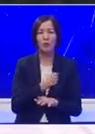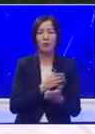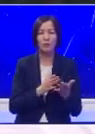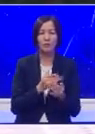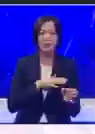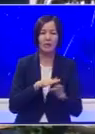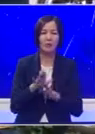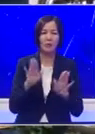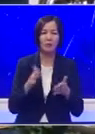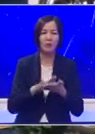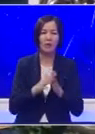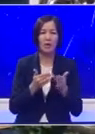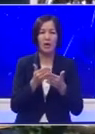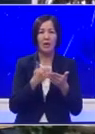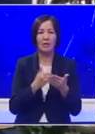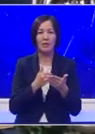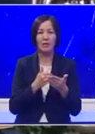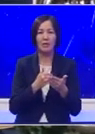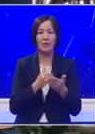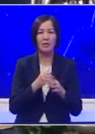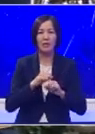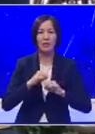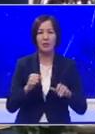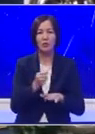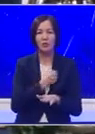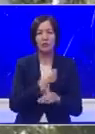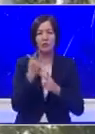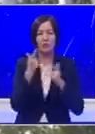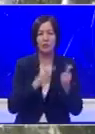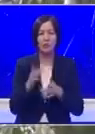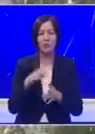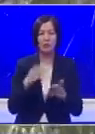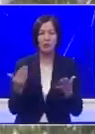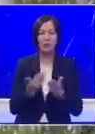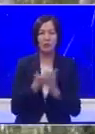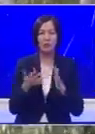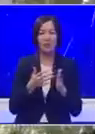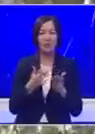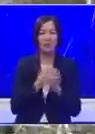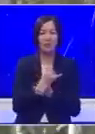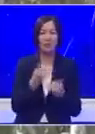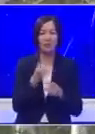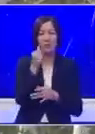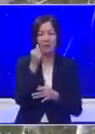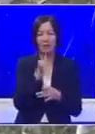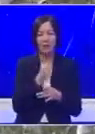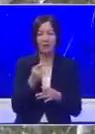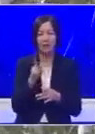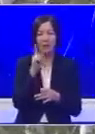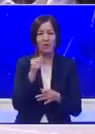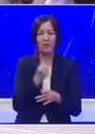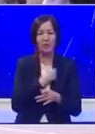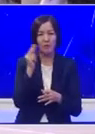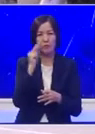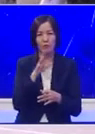ететін және төтенше жағдайлардың алдын алатын ер жүрек сарбаздар дайындалуда. Жаңа шақырылғандар қызмет еткен бір ай ішінде жас сарбаз